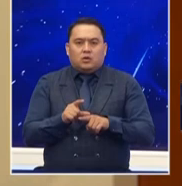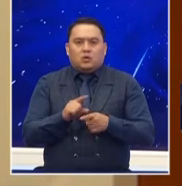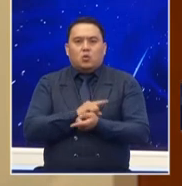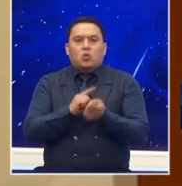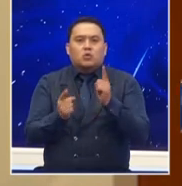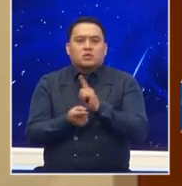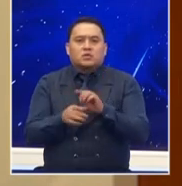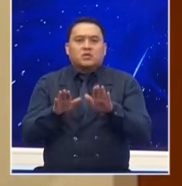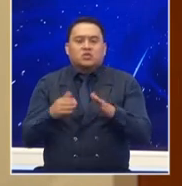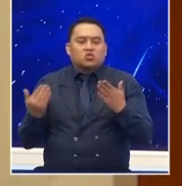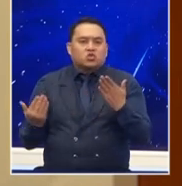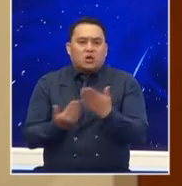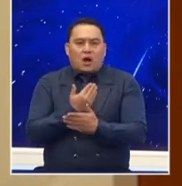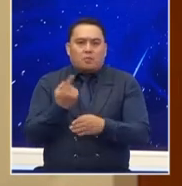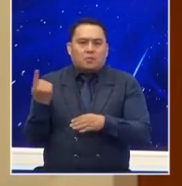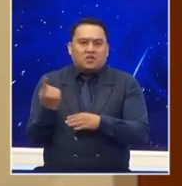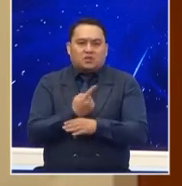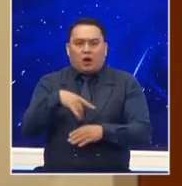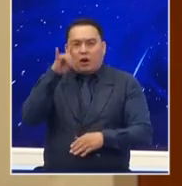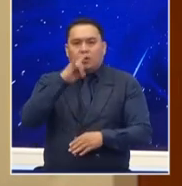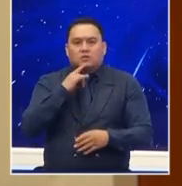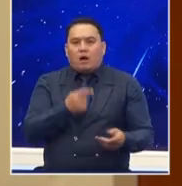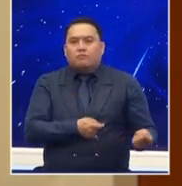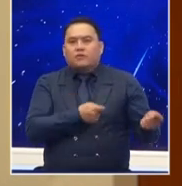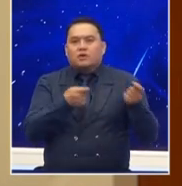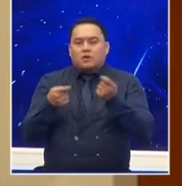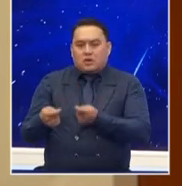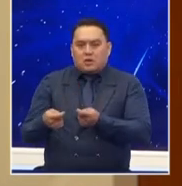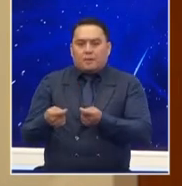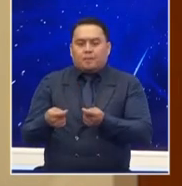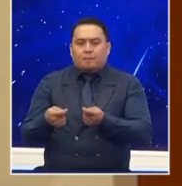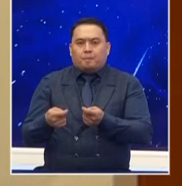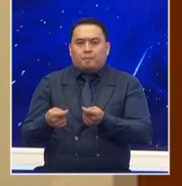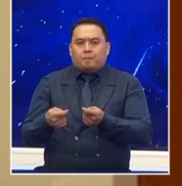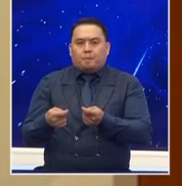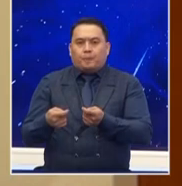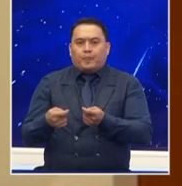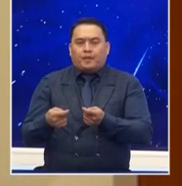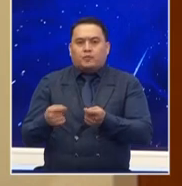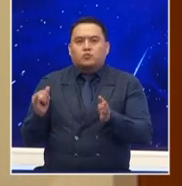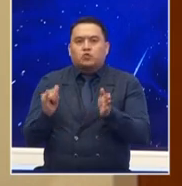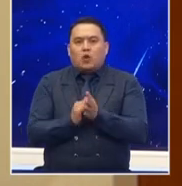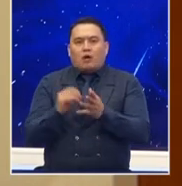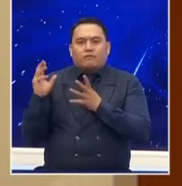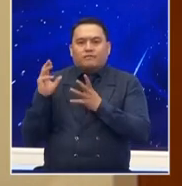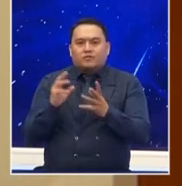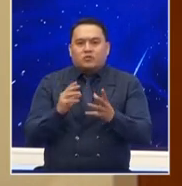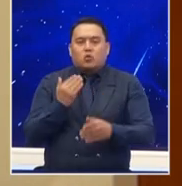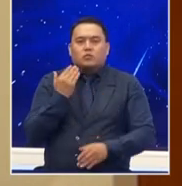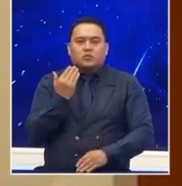өзгеріс тек қана жаңадан бірінші рет Қазақстанға алып келген, бірінші рет тіркеуге қоятын автобустарға соған